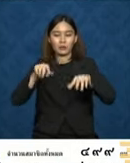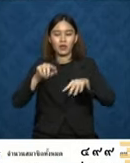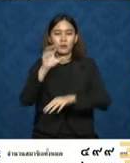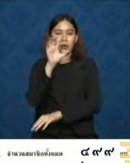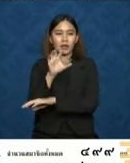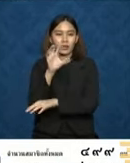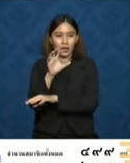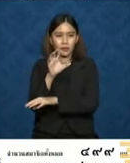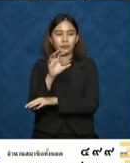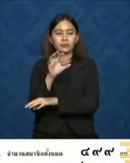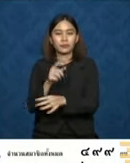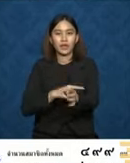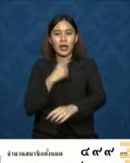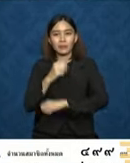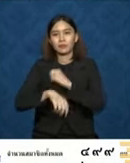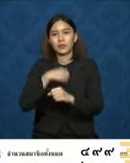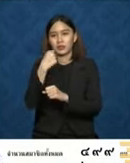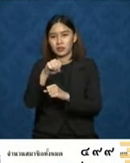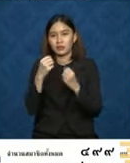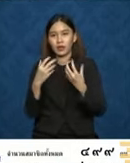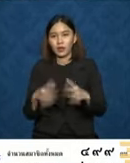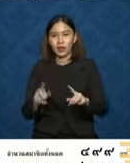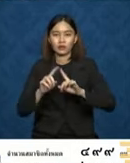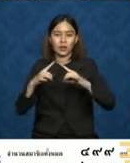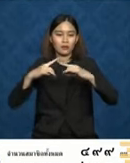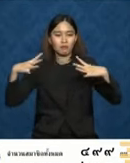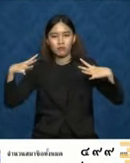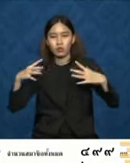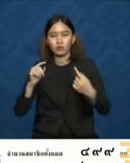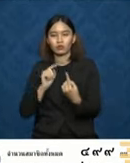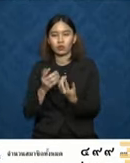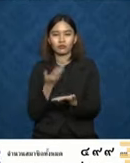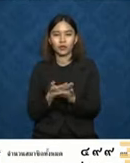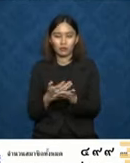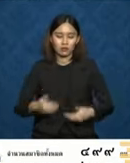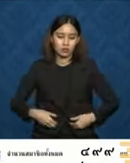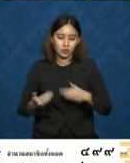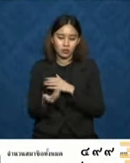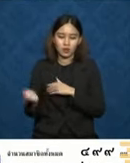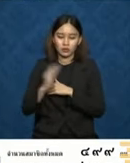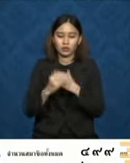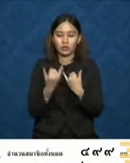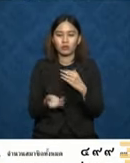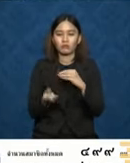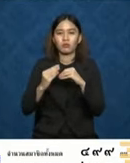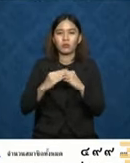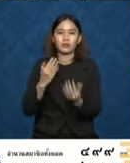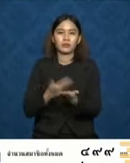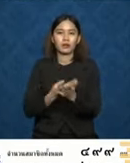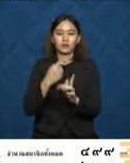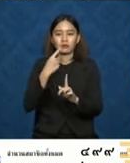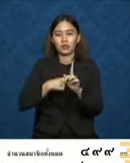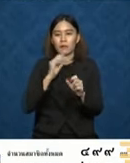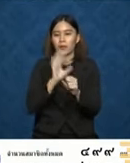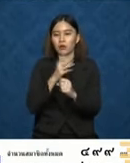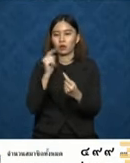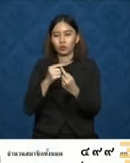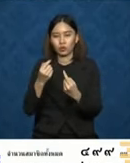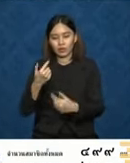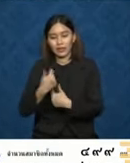บังคับใช้มาเป็นระยะเวลาเา 10กว่าปีแล้วซึ่งไม่สอดคล้องกับค่าครองชีพที่เพิ่มสูงขึ้นทำให้รายได้ไม่เพียงพอต่อการดำรง